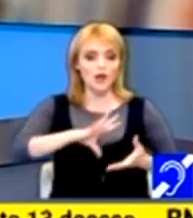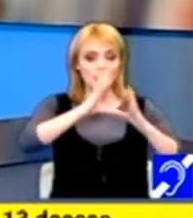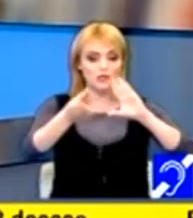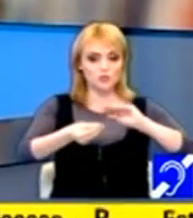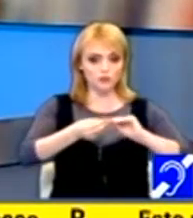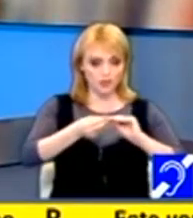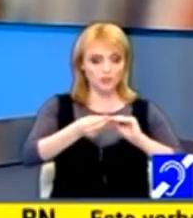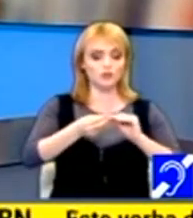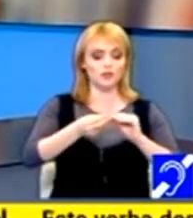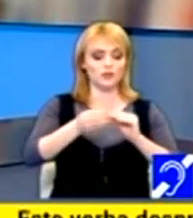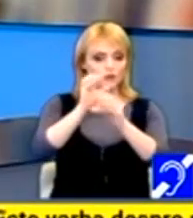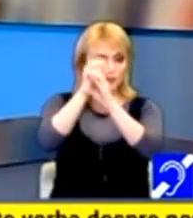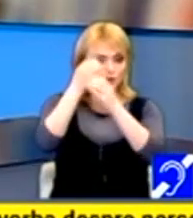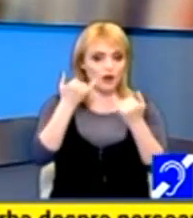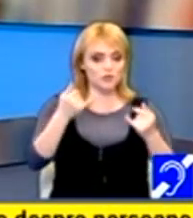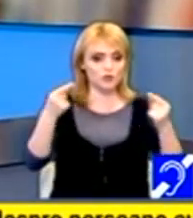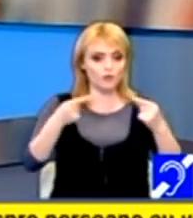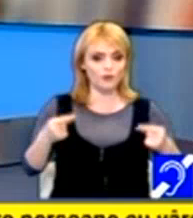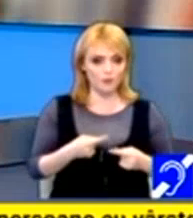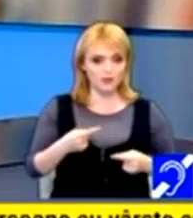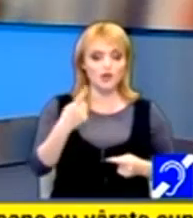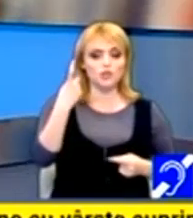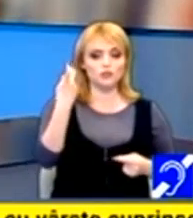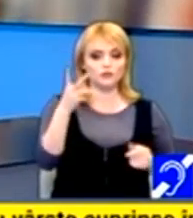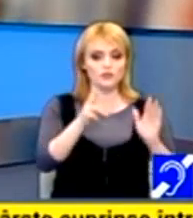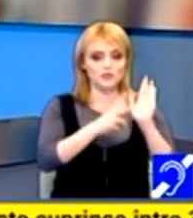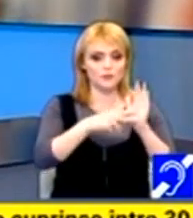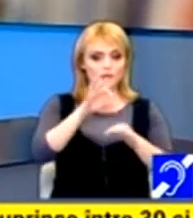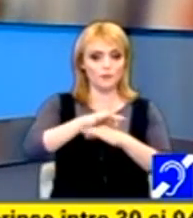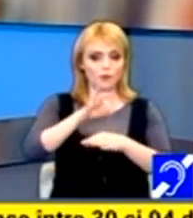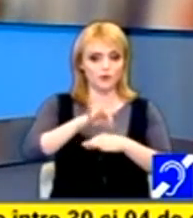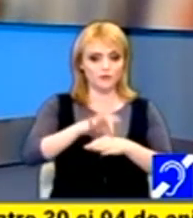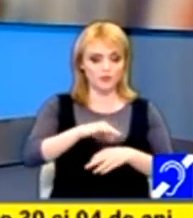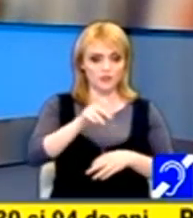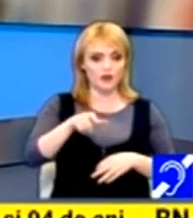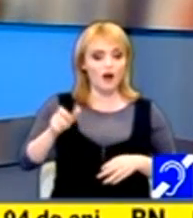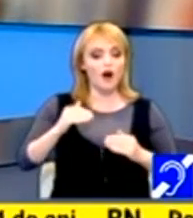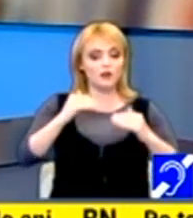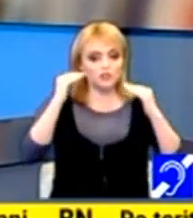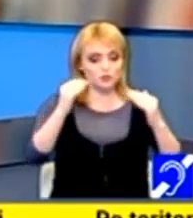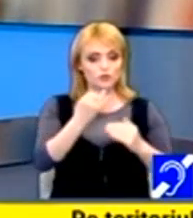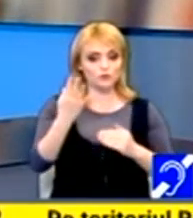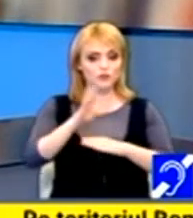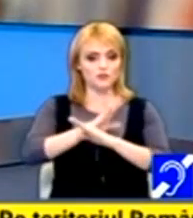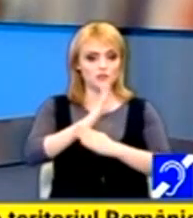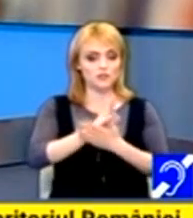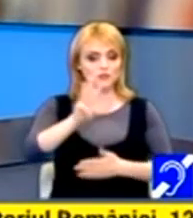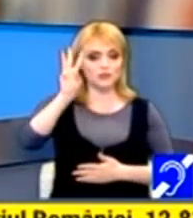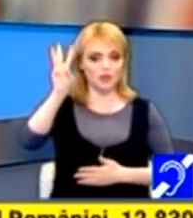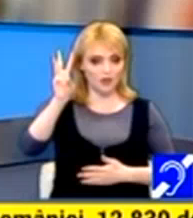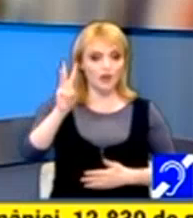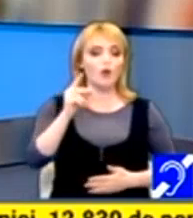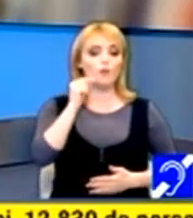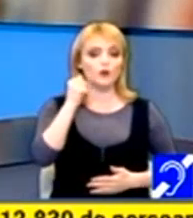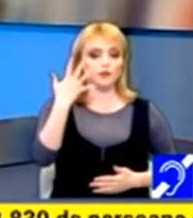de laborator au confirmat astăzi alte 127 de îmbolnăviri. A crescut și numărul deceselor. Sunt 3 victime, un bărbat